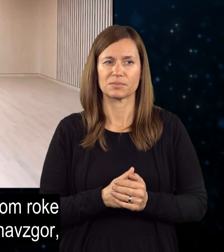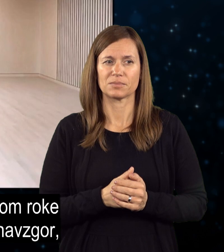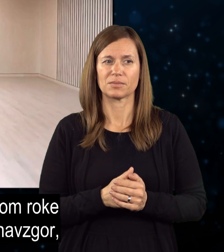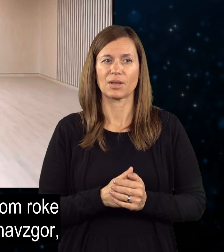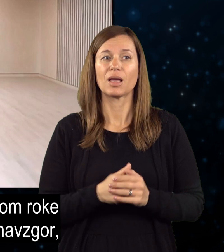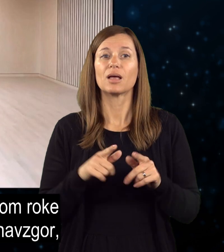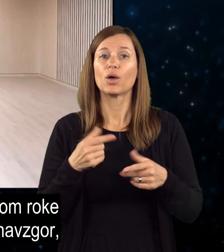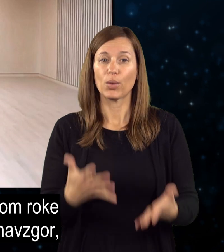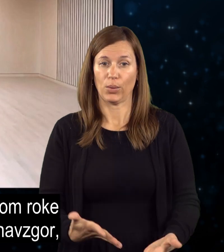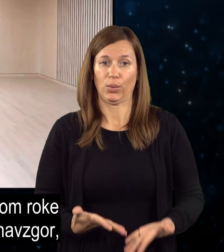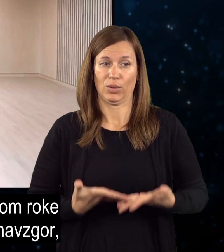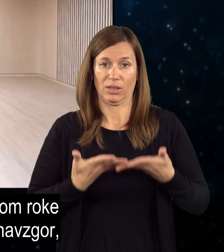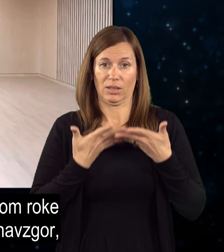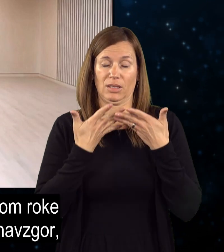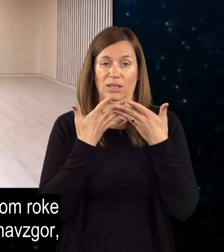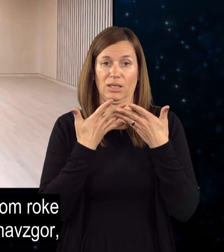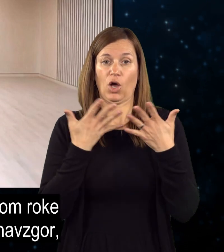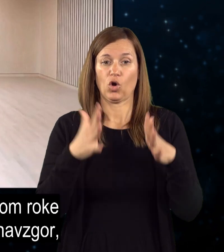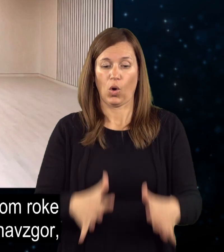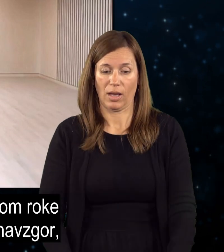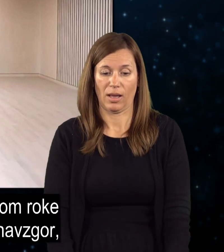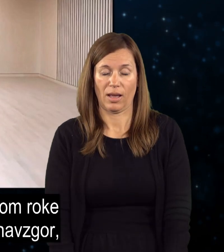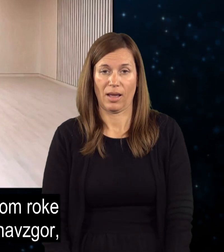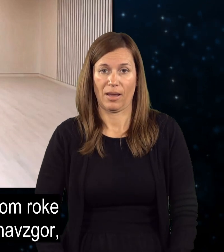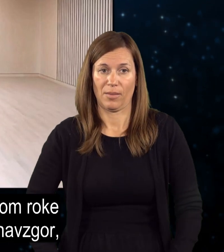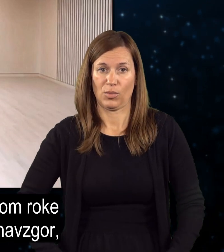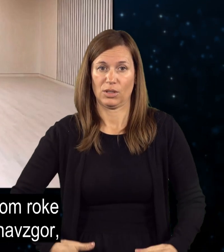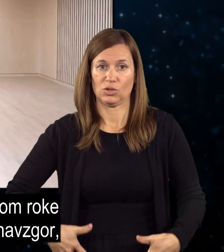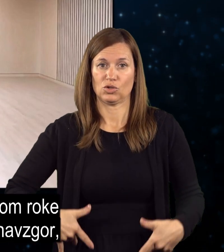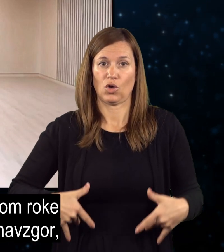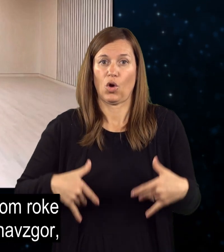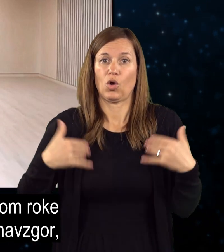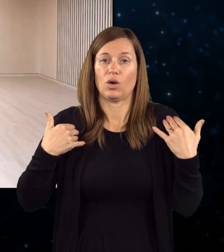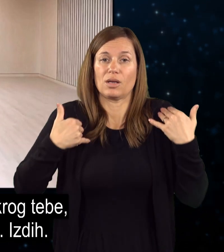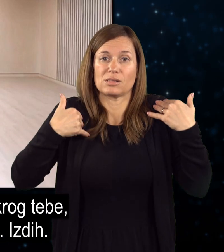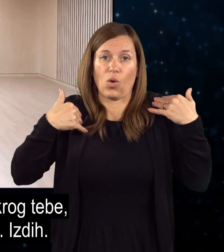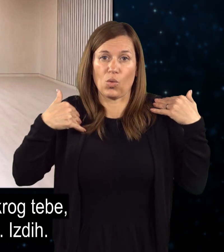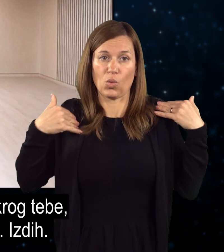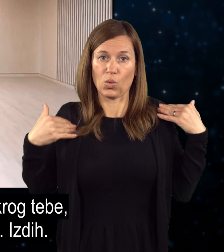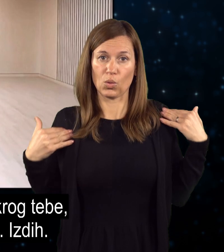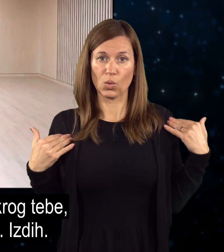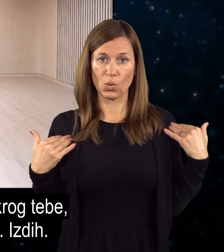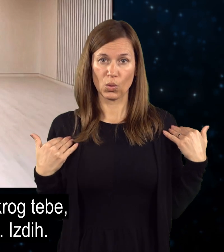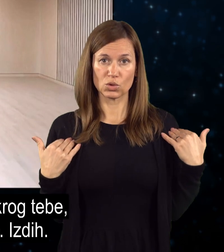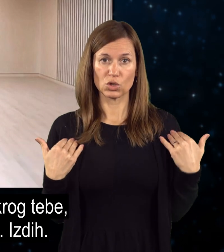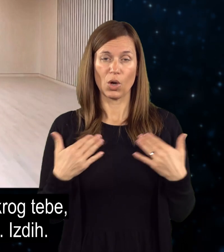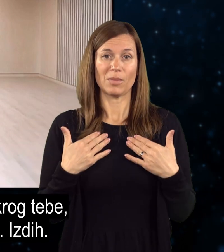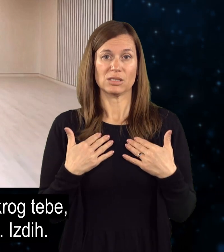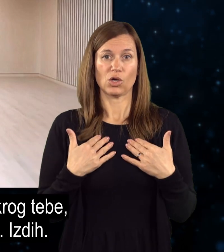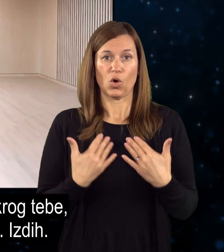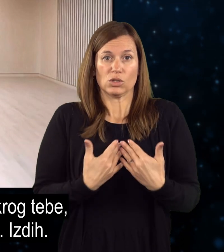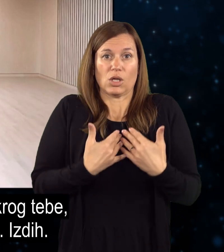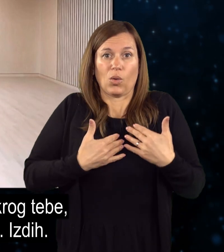In z naslednjim vdihom roke po stegnih povabiš navzgor, ramena zaokroži okrog tebe, prsni kost se